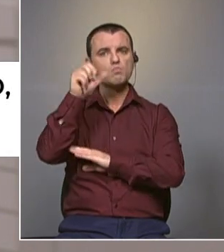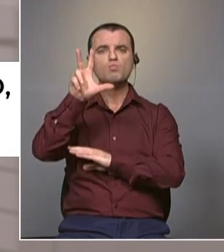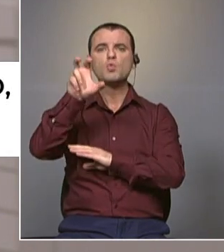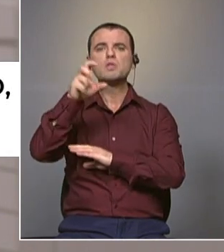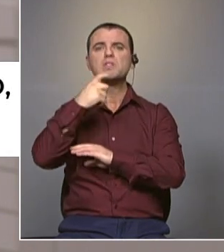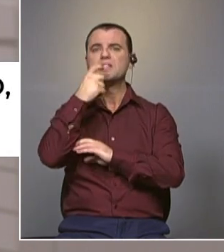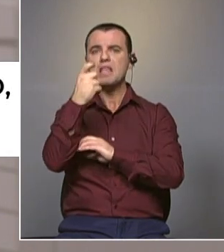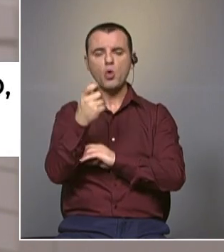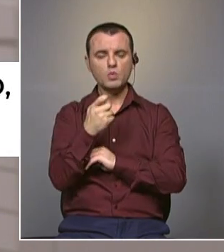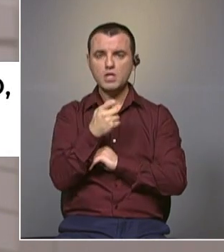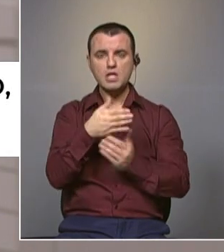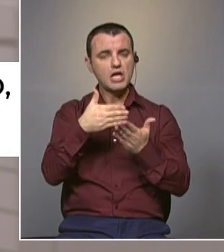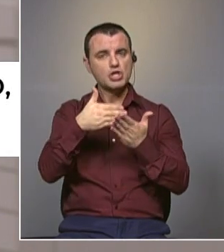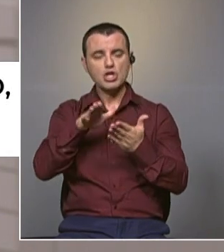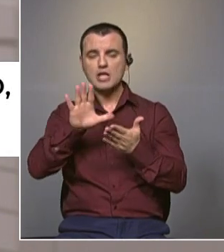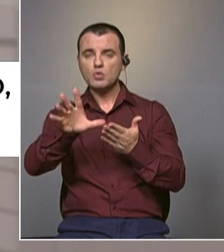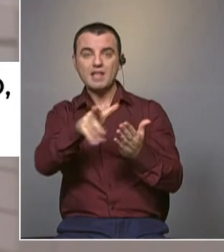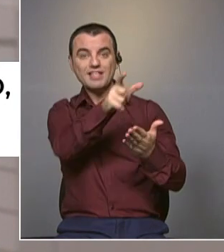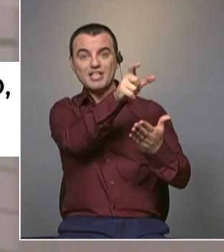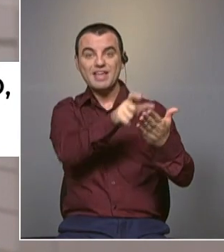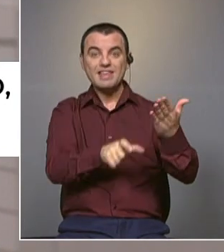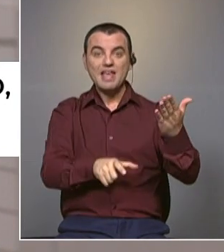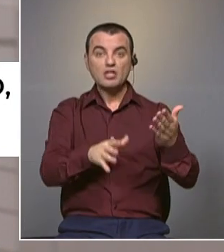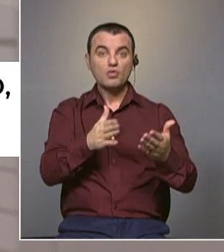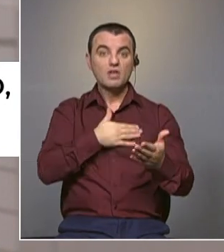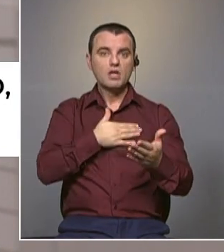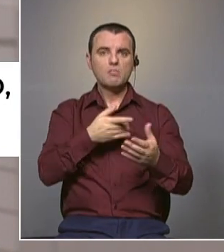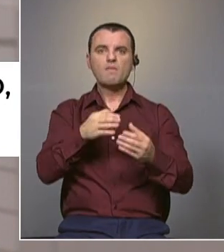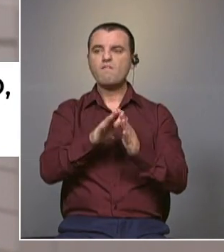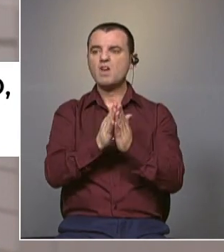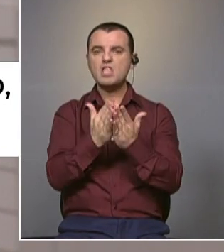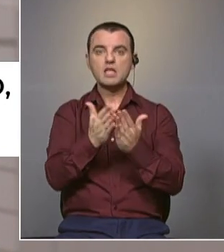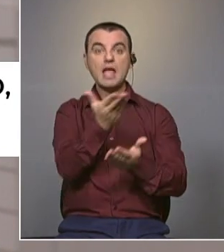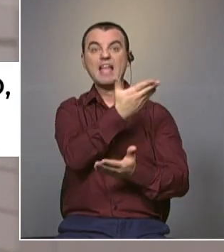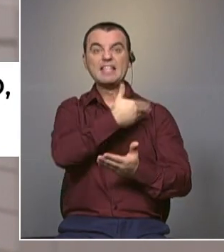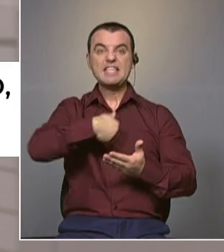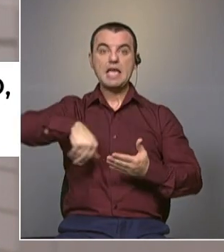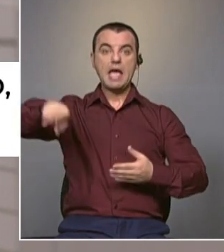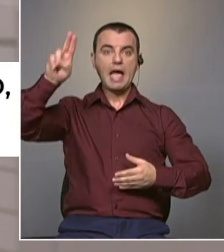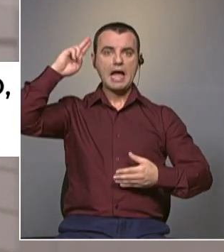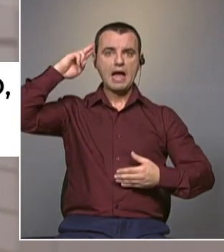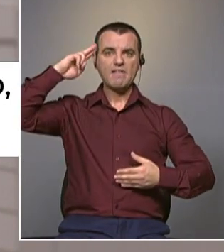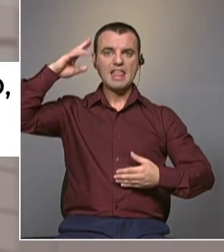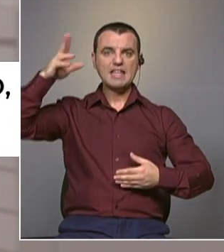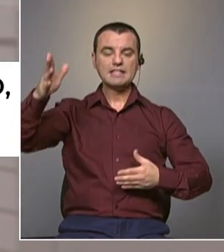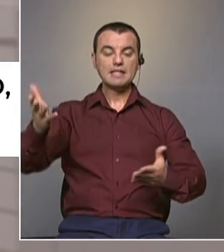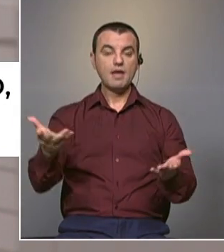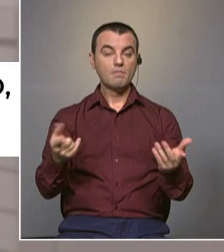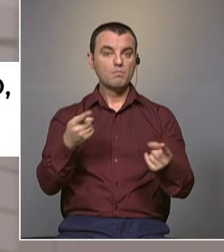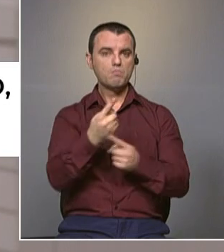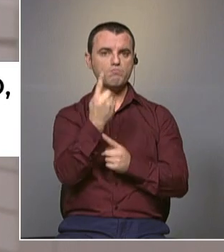Част от тези текстове ги има в Ние кавалеристите, първия сборник, първата авторска книга